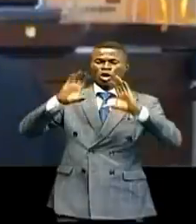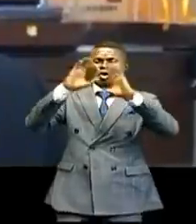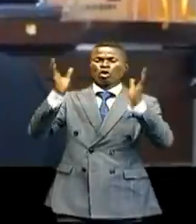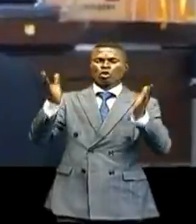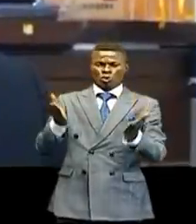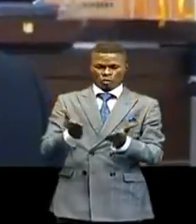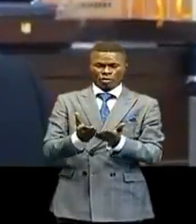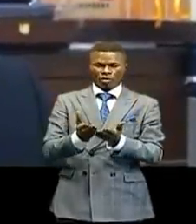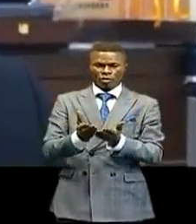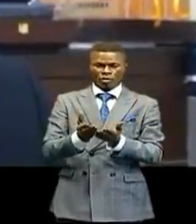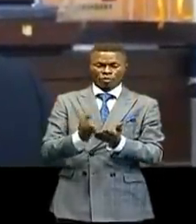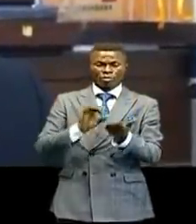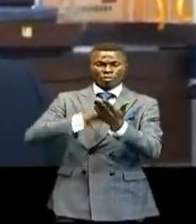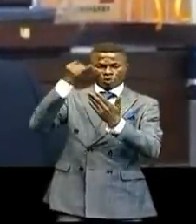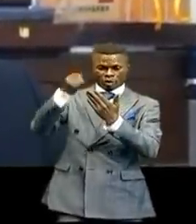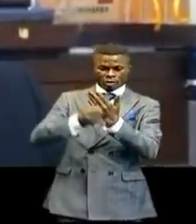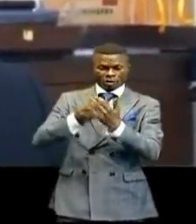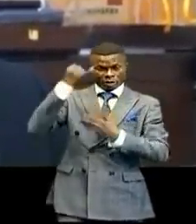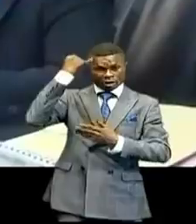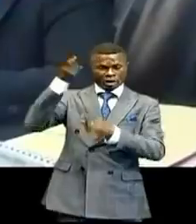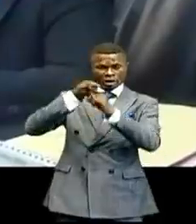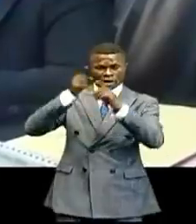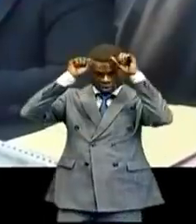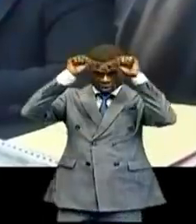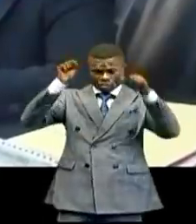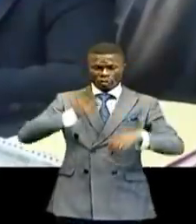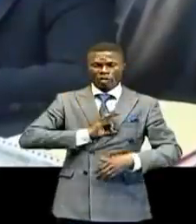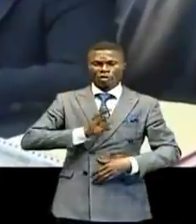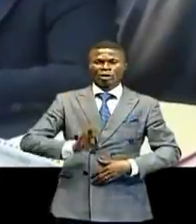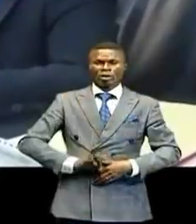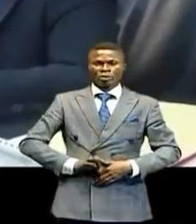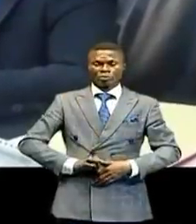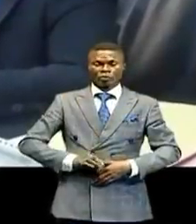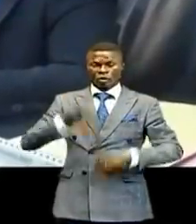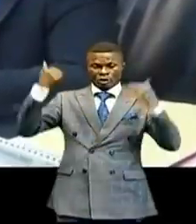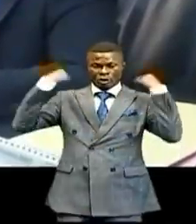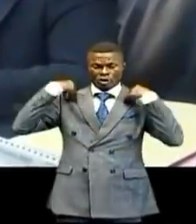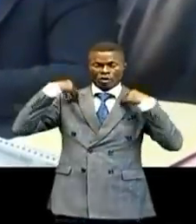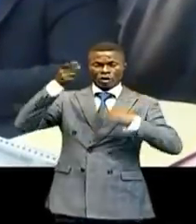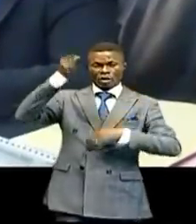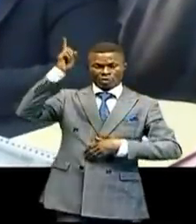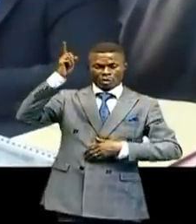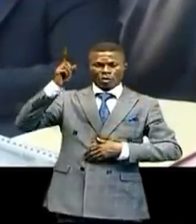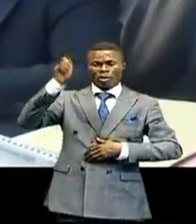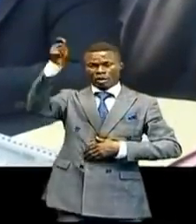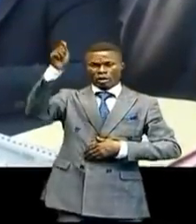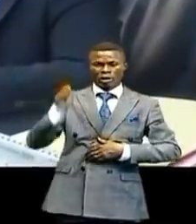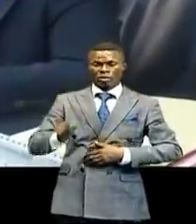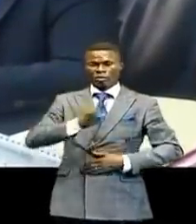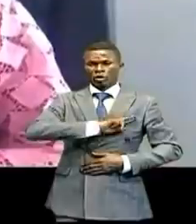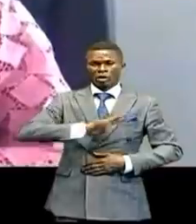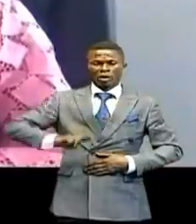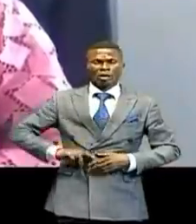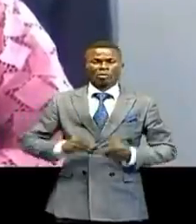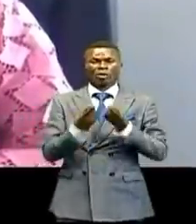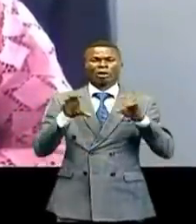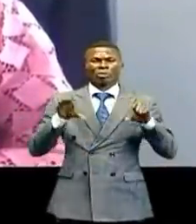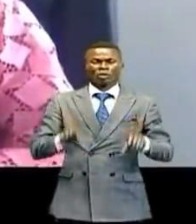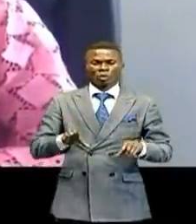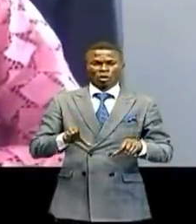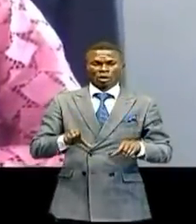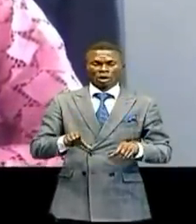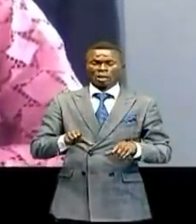communautaire. Ce projet est une initiative du président de la République, commandant suprême des forces armées de la République démocratique du Congo,